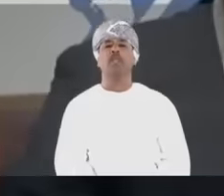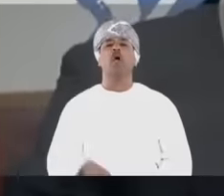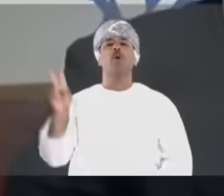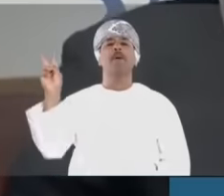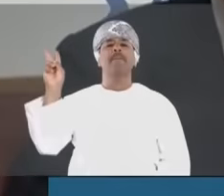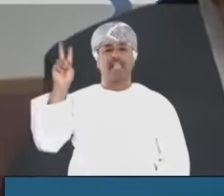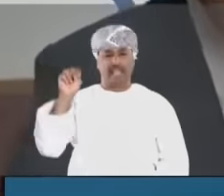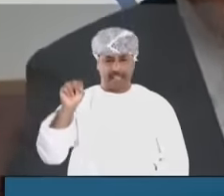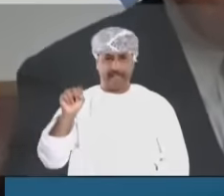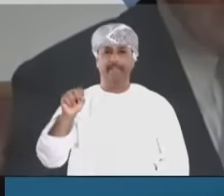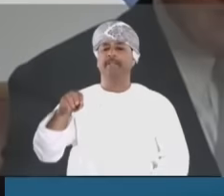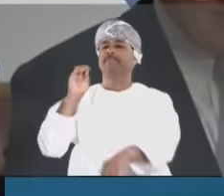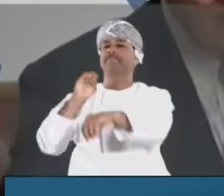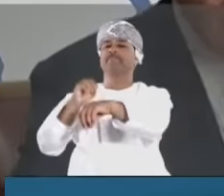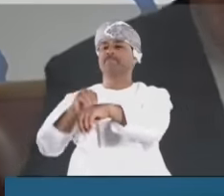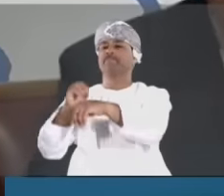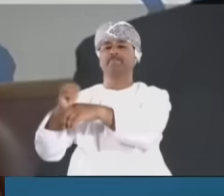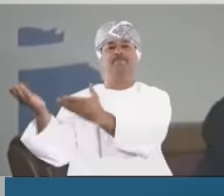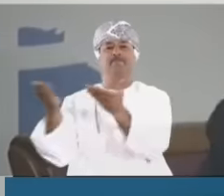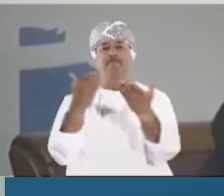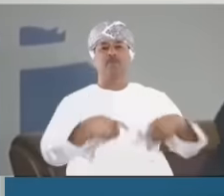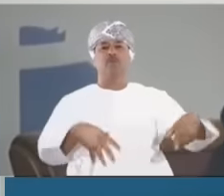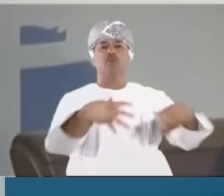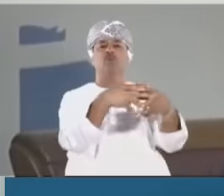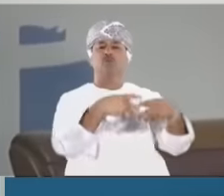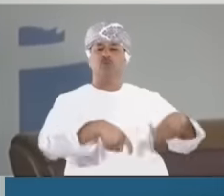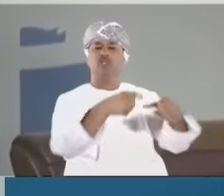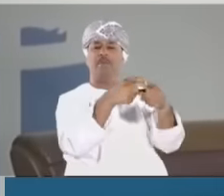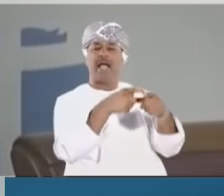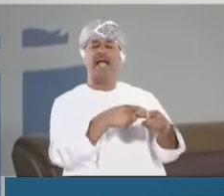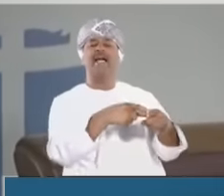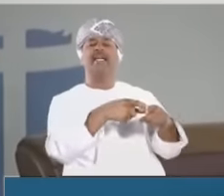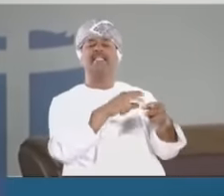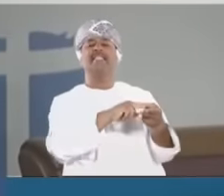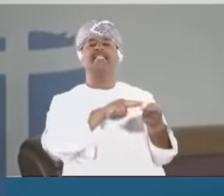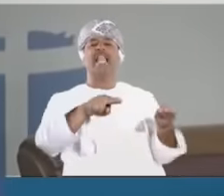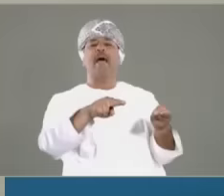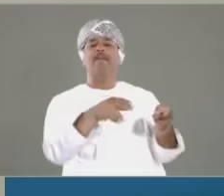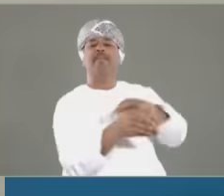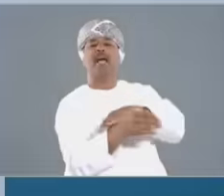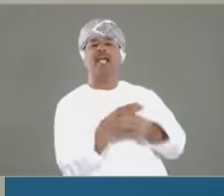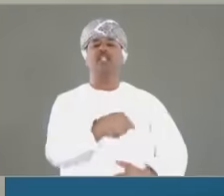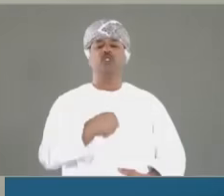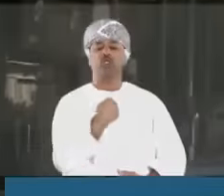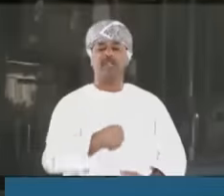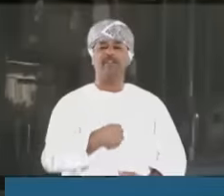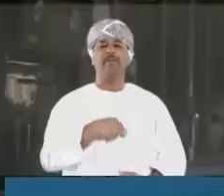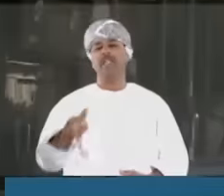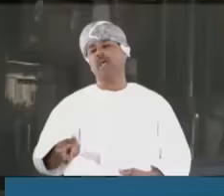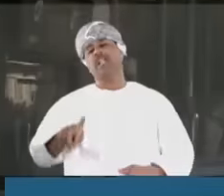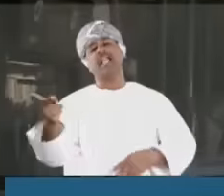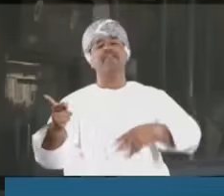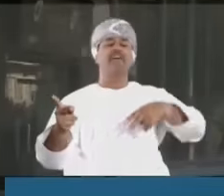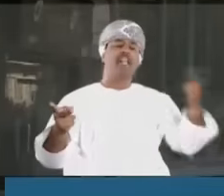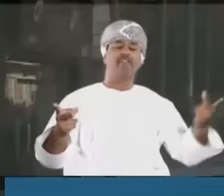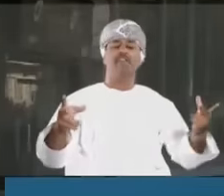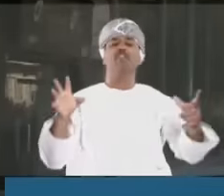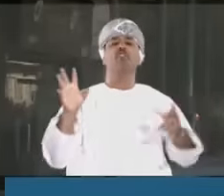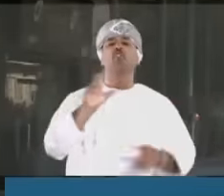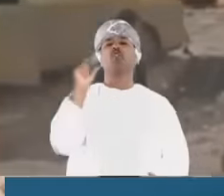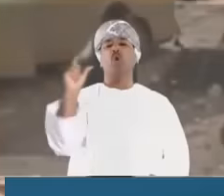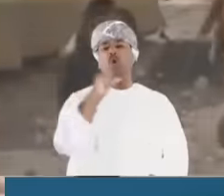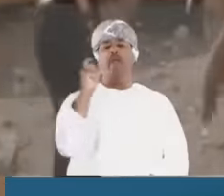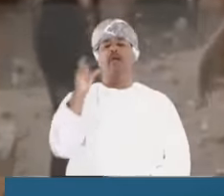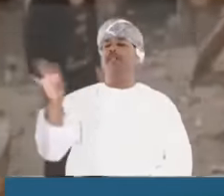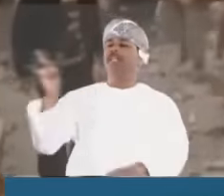الأمم المتحدة توجه دعوات المشاركة في محادثات السلام السورية بجنيف، واستمرار اختلاف الأطراف الدولية بشأن تشكيل